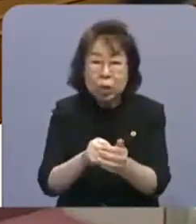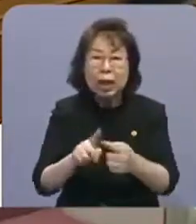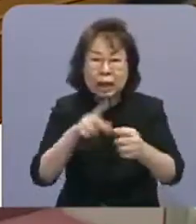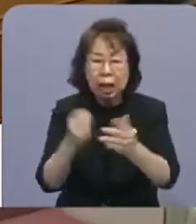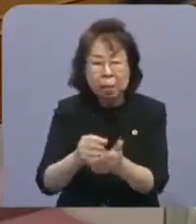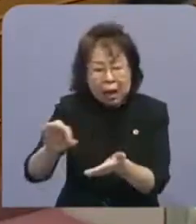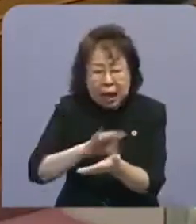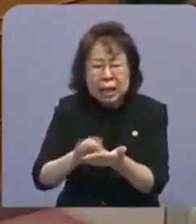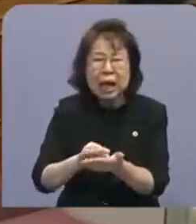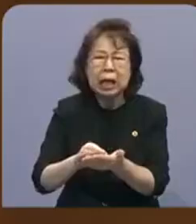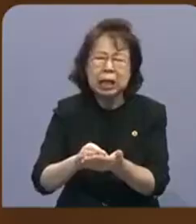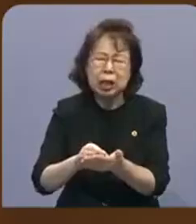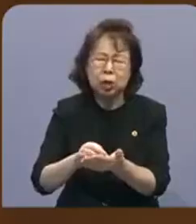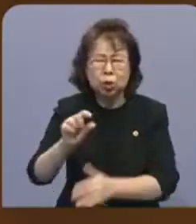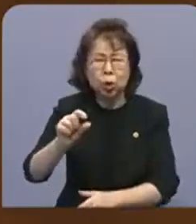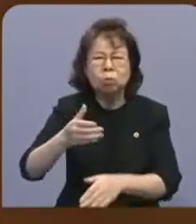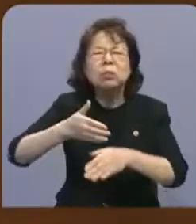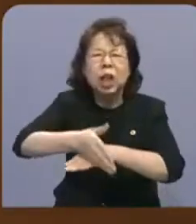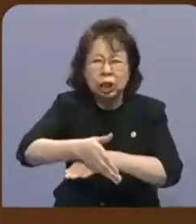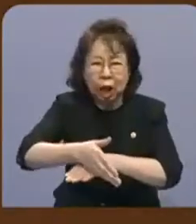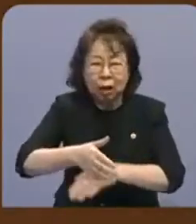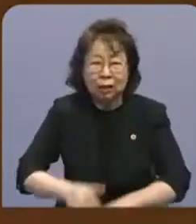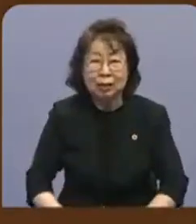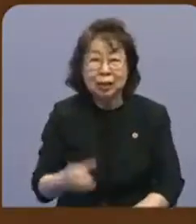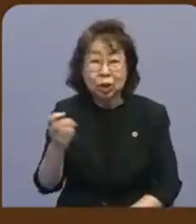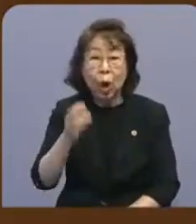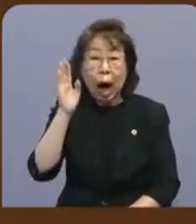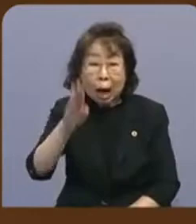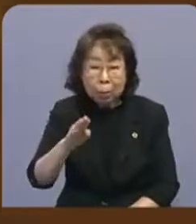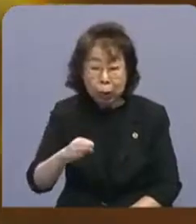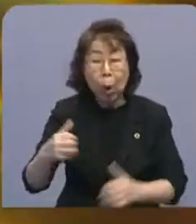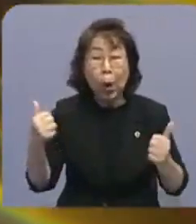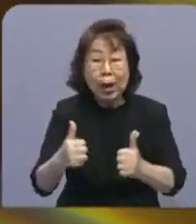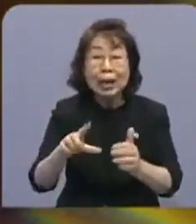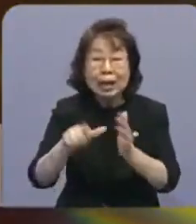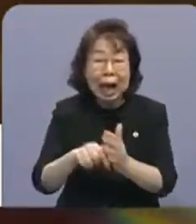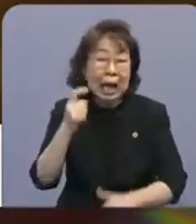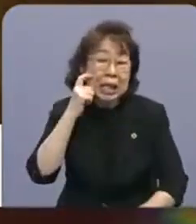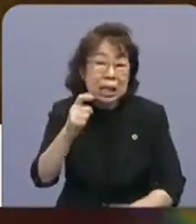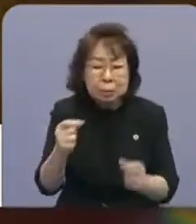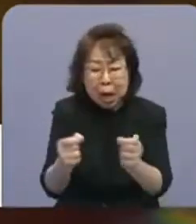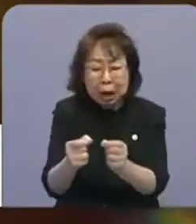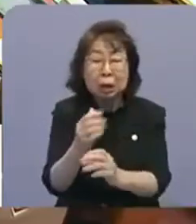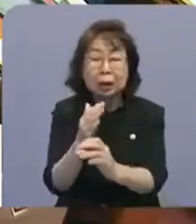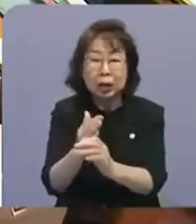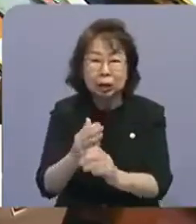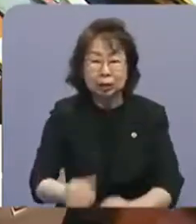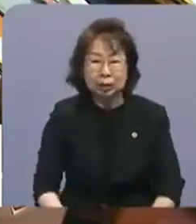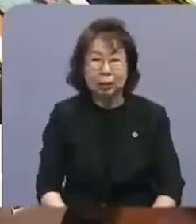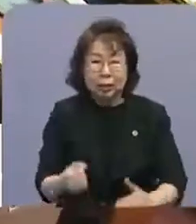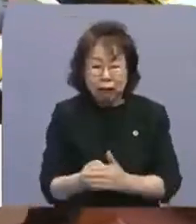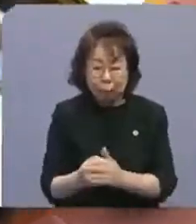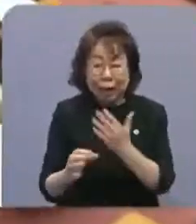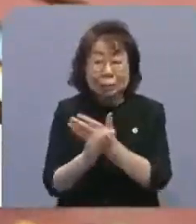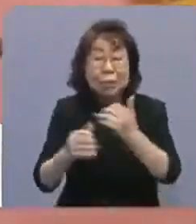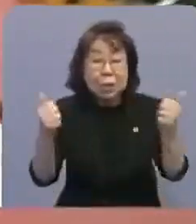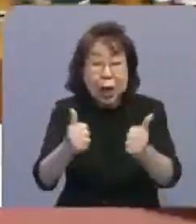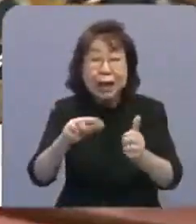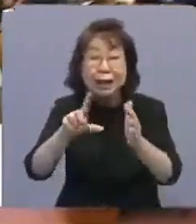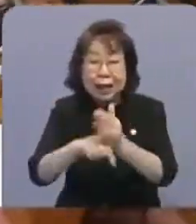편성이 늦어졌습니다. 더군다나 앞으로 임시회까지는 열흘도 남지 않았습니다. 또 임시회를